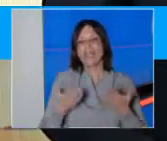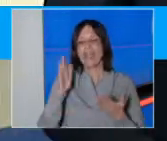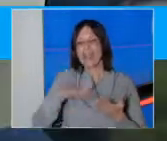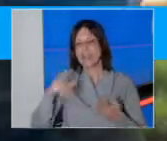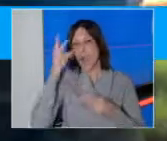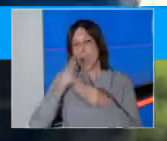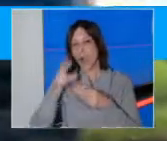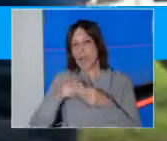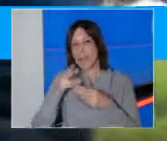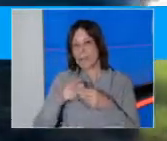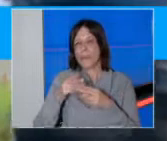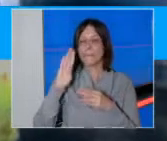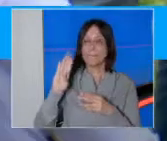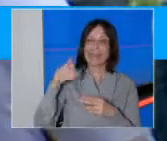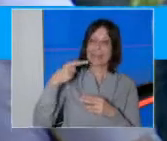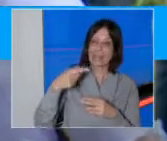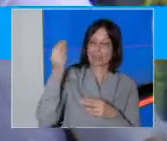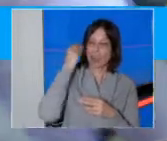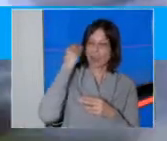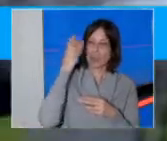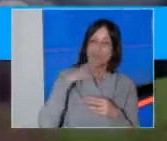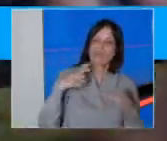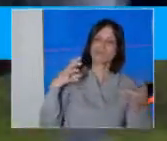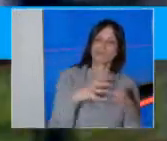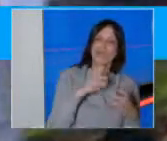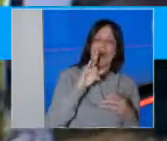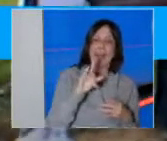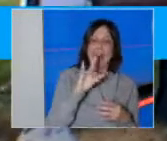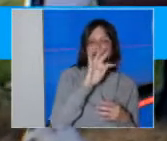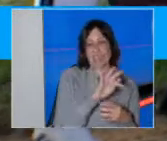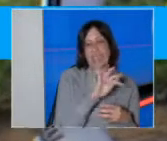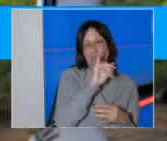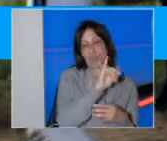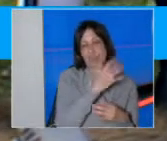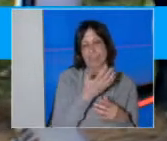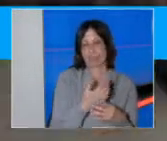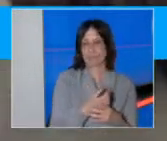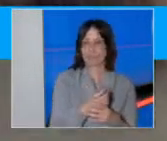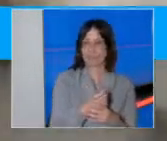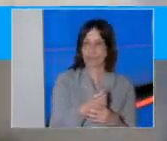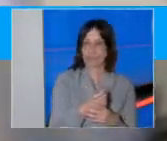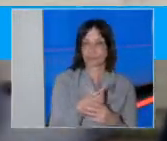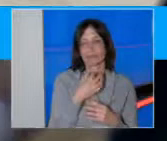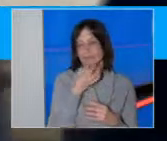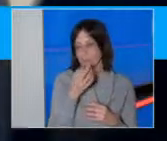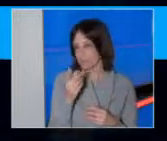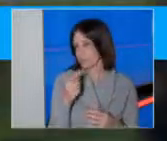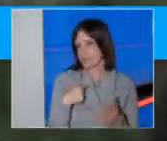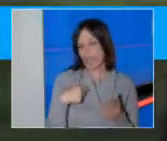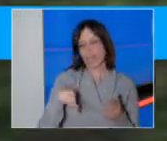החולים בשכבות ב' וג' שלומדות, לבין שכבות ח' וט' וי'. אגב, צופית, אנחנו כביכול מציגים